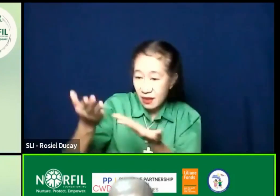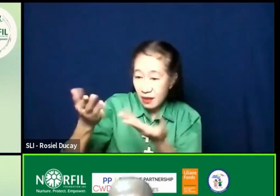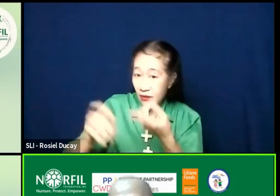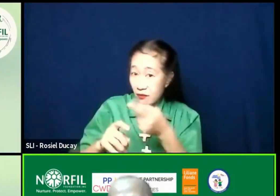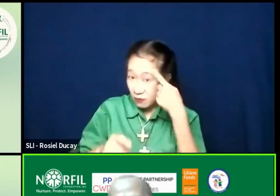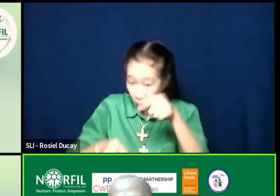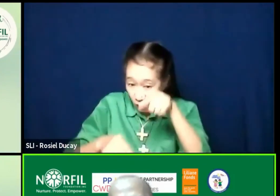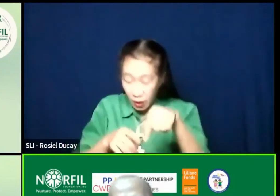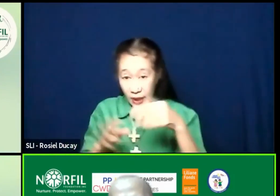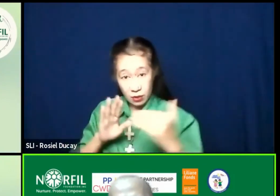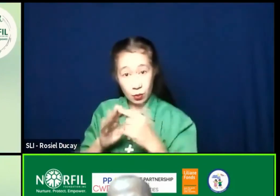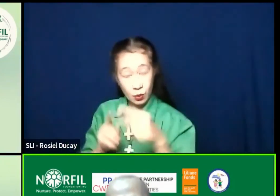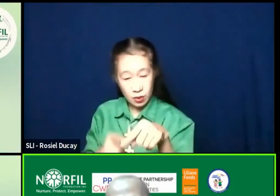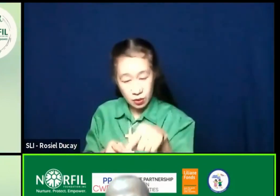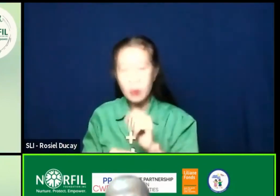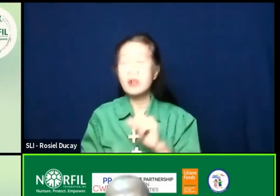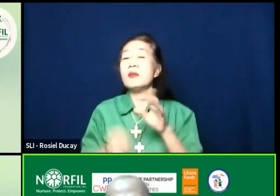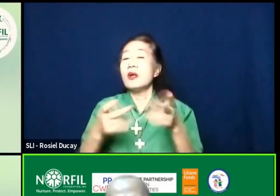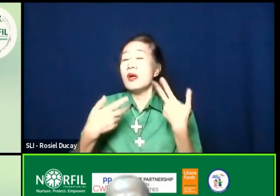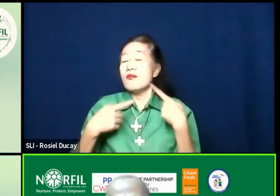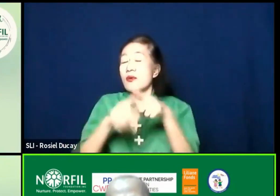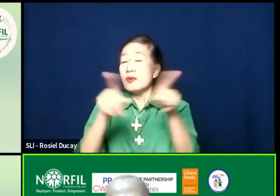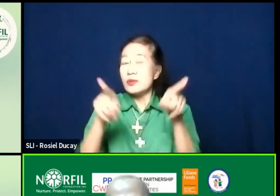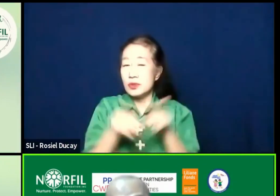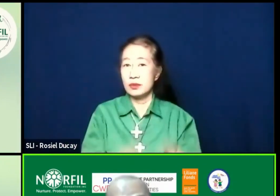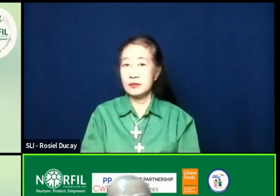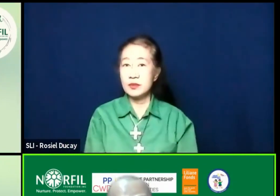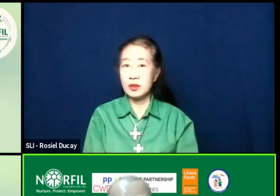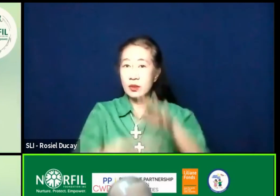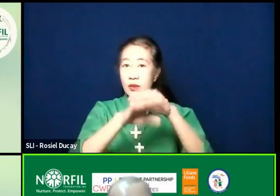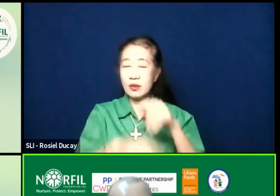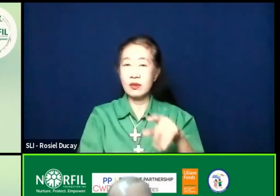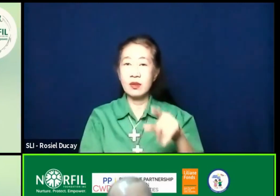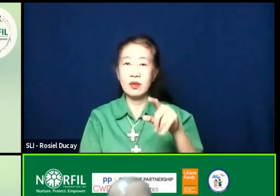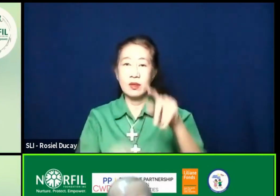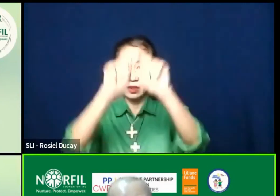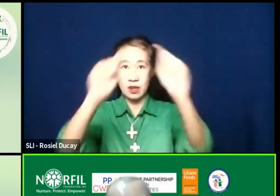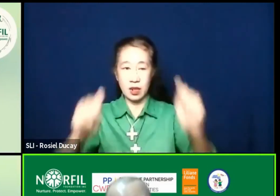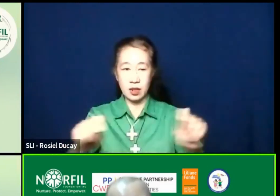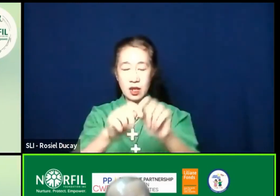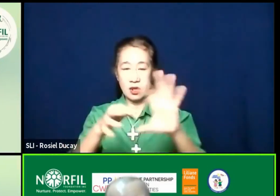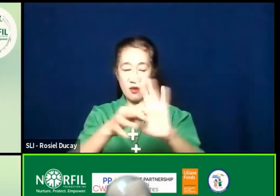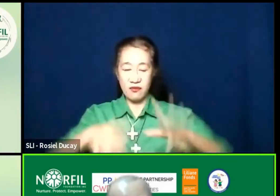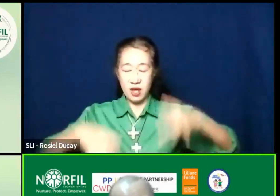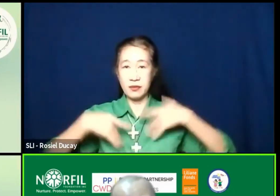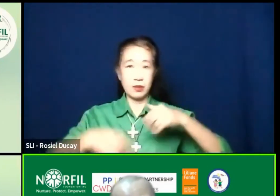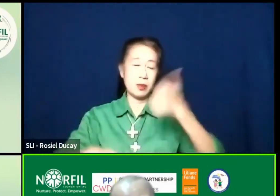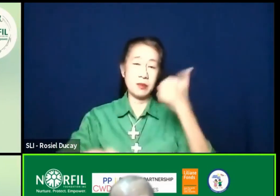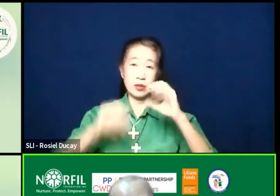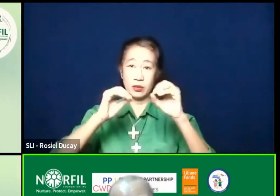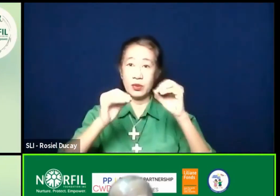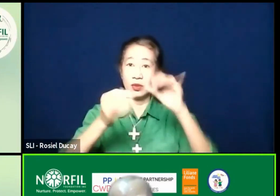And yung meron din yung tinatawag na triangle of life. Yung iba, tinuturo